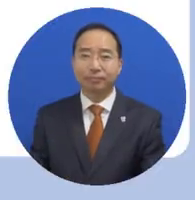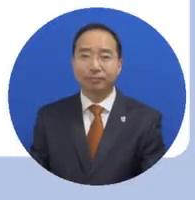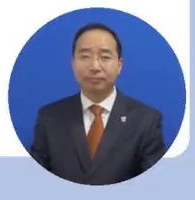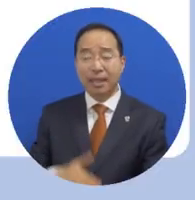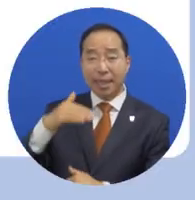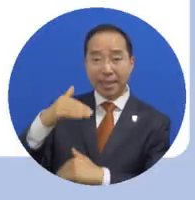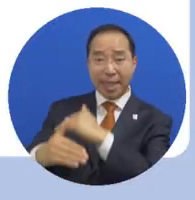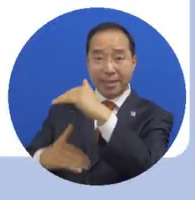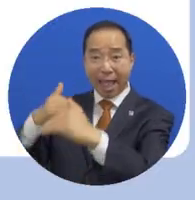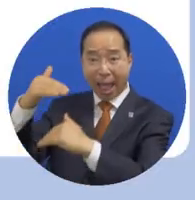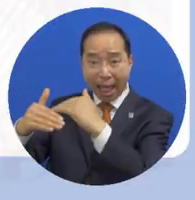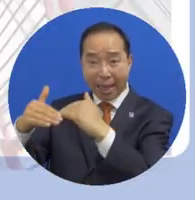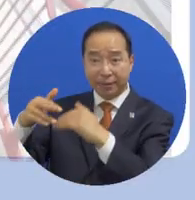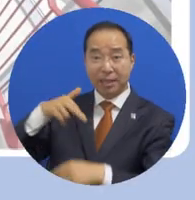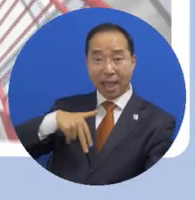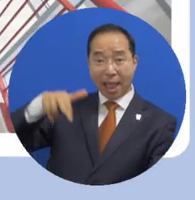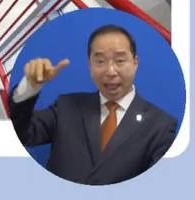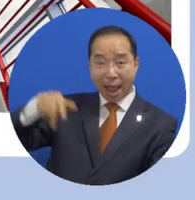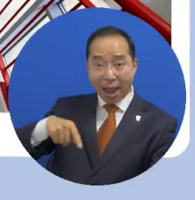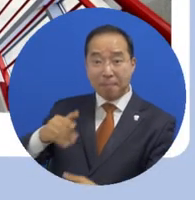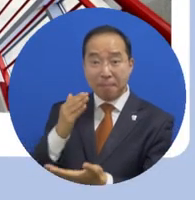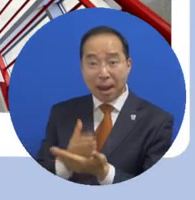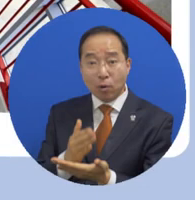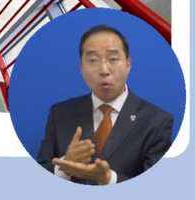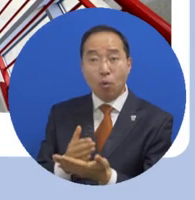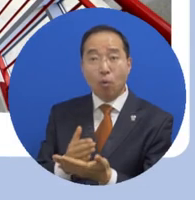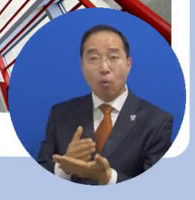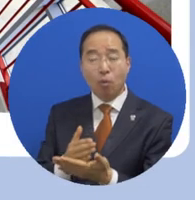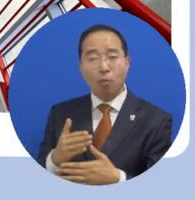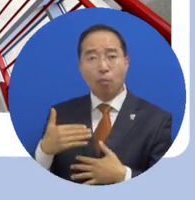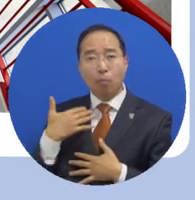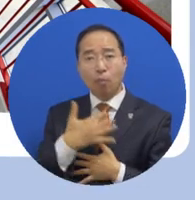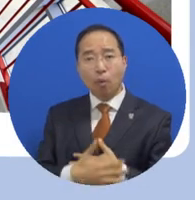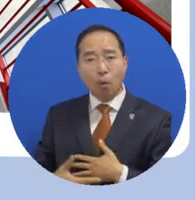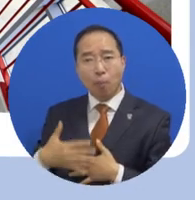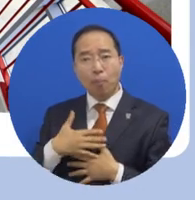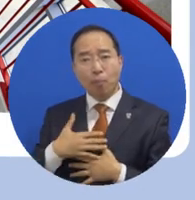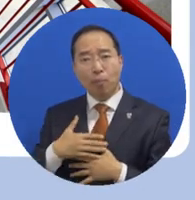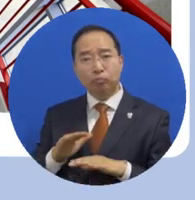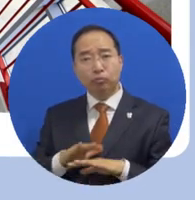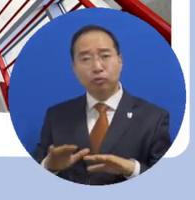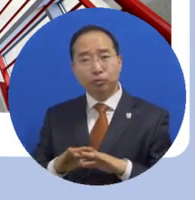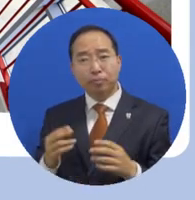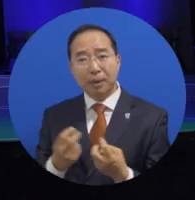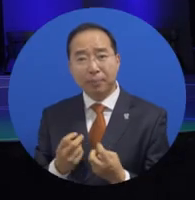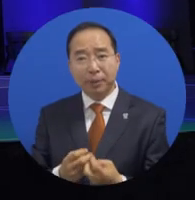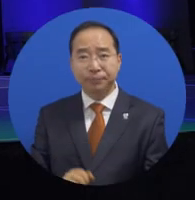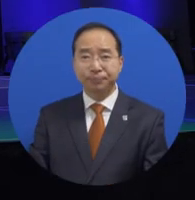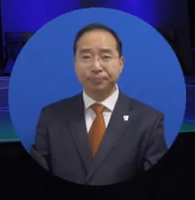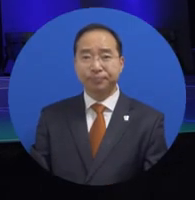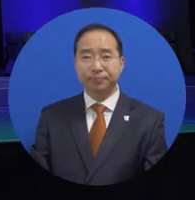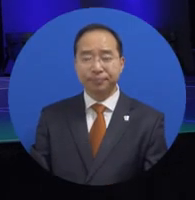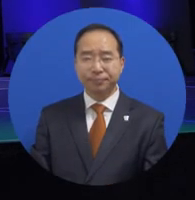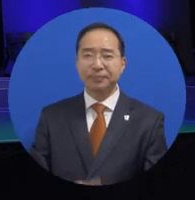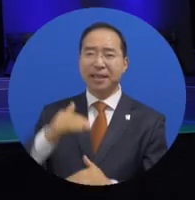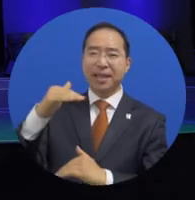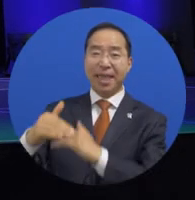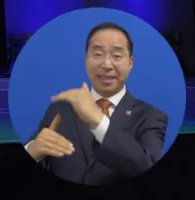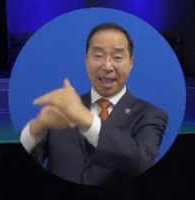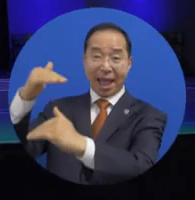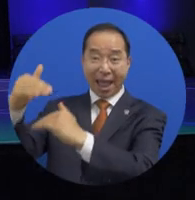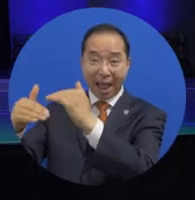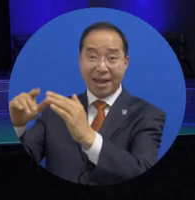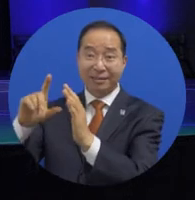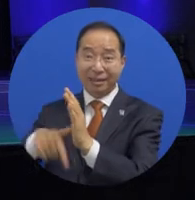계단을 그냥 오르고 내리고 하는 거 말고 뭐 스트레칭으로 할 수 있는 방법 없을까요? 계단을 올라갈 때도 막